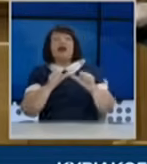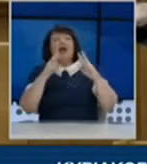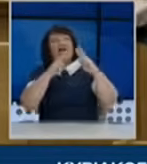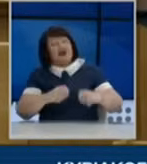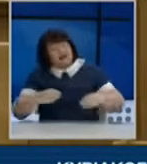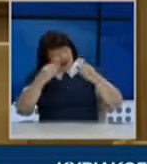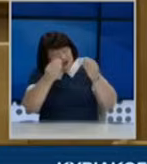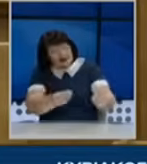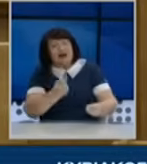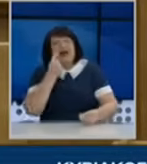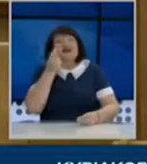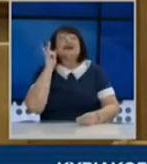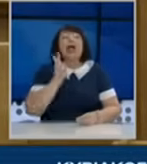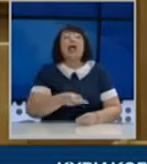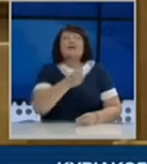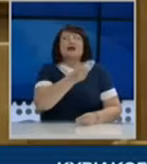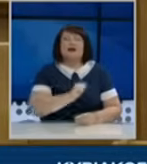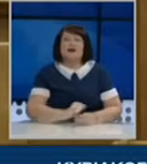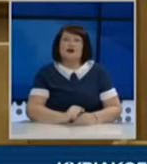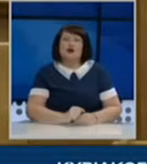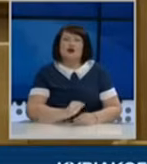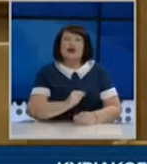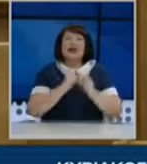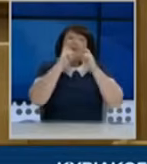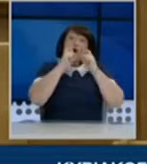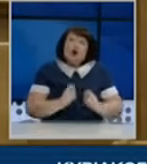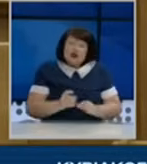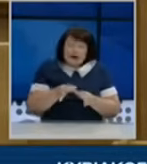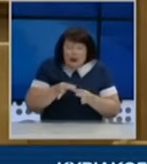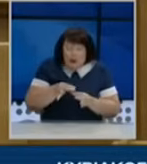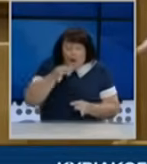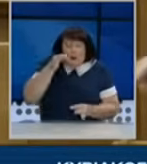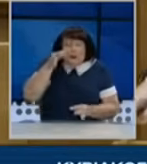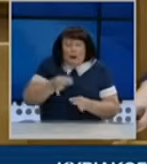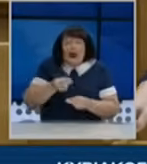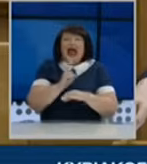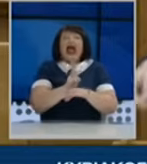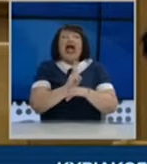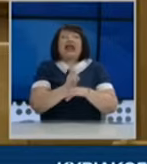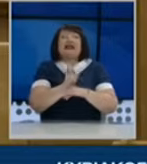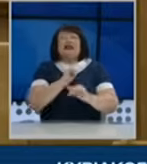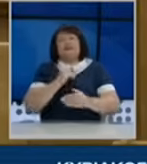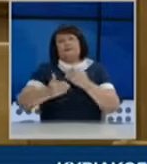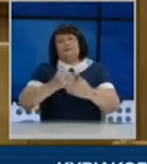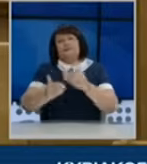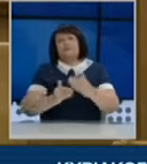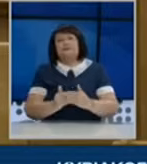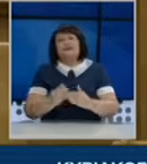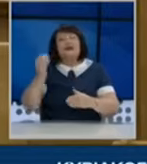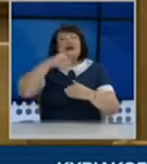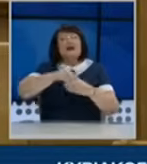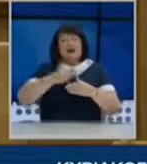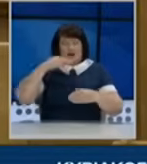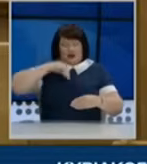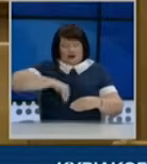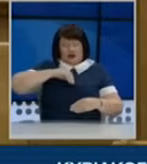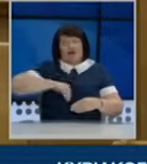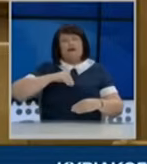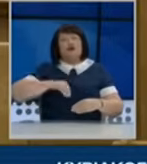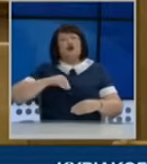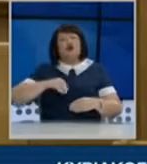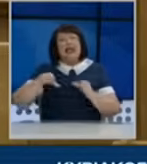εγώ. Όλοι, λοιπόν, ο Πρωθυπουργός μας υποχρέωσε να πίνουμε από χάρτινο καλαμάκι πριν μερικά χρόνια. Οι χημικές ουσίες που μπήκαν στον οργανισμό μου, τι θα γίνουν